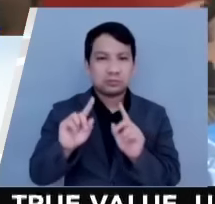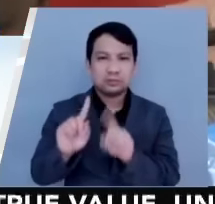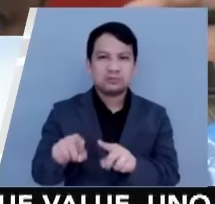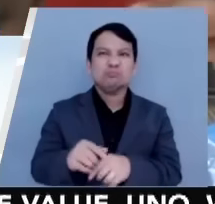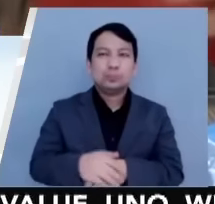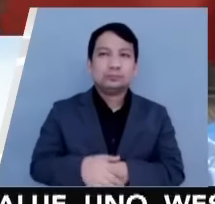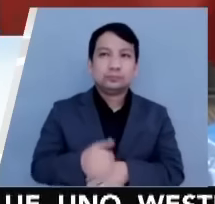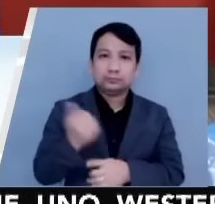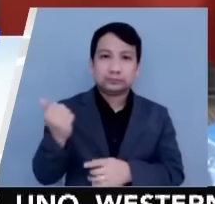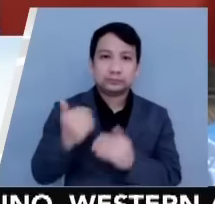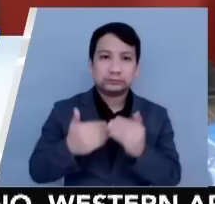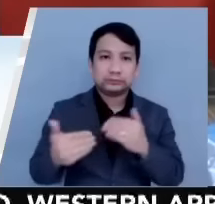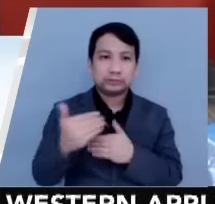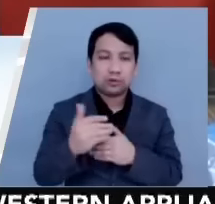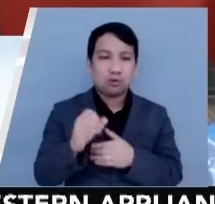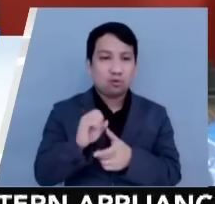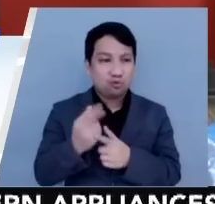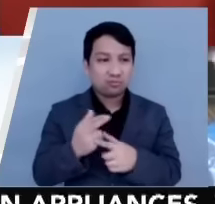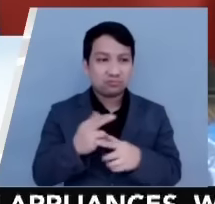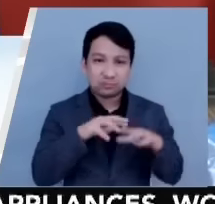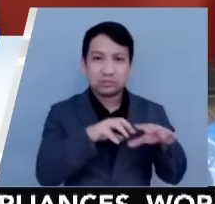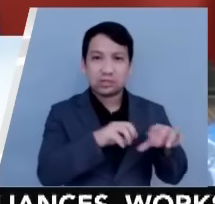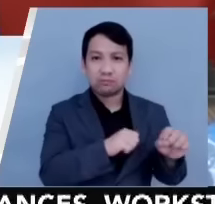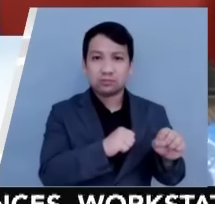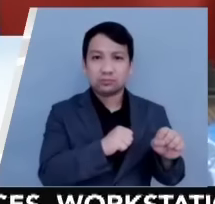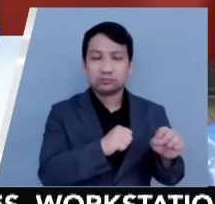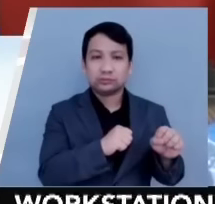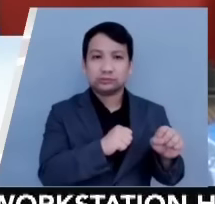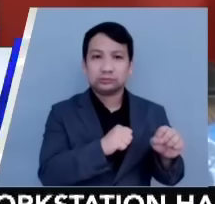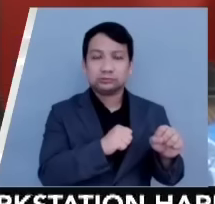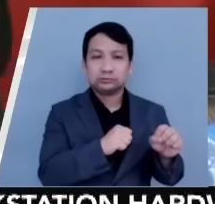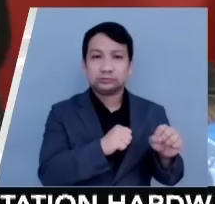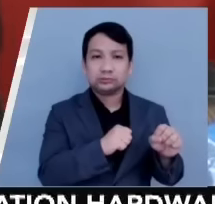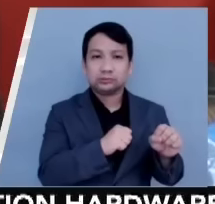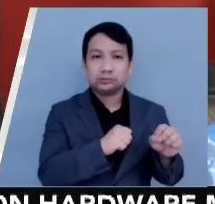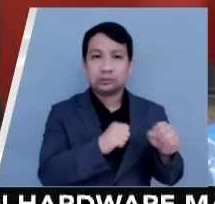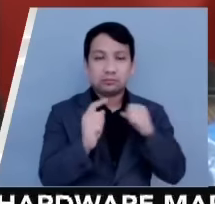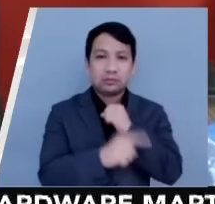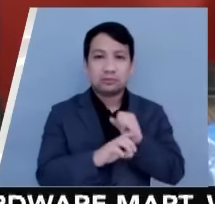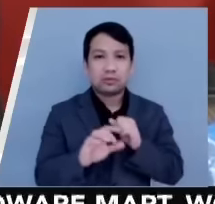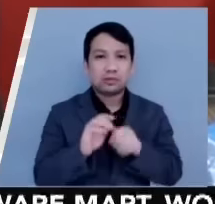to citer in contempt for refusal to answer.